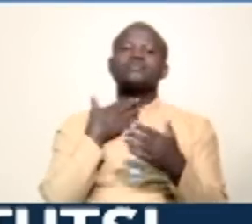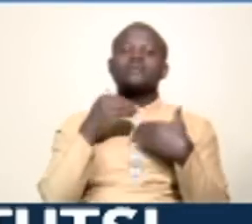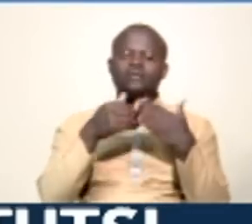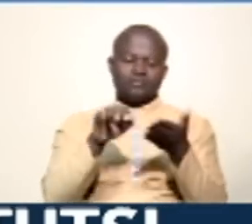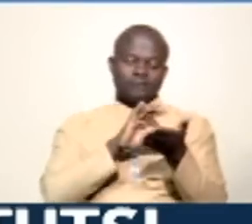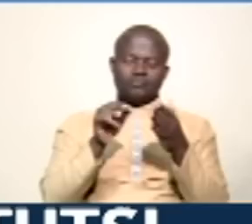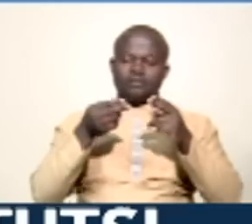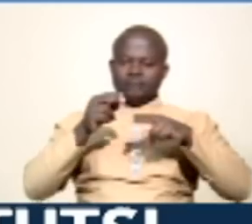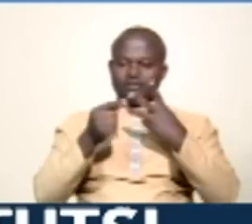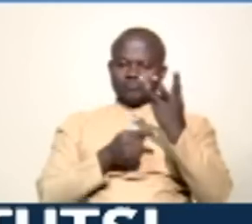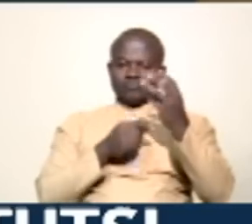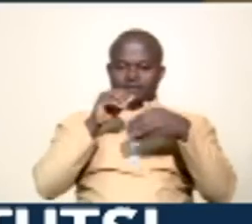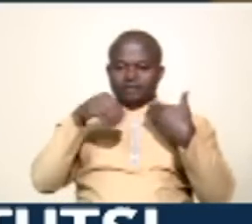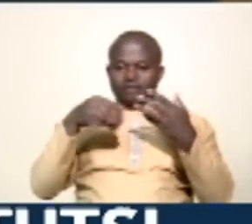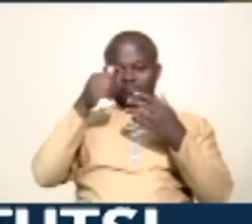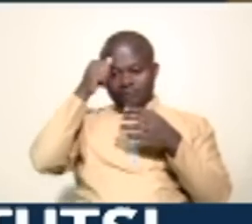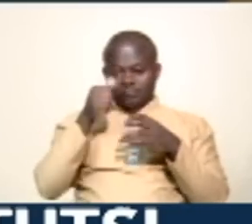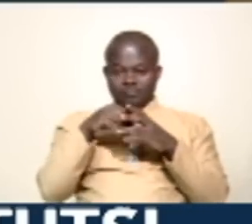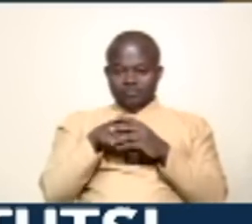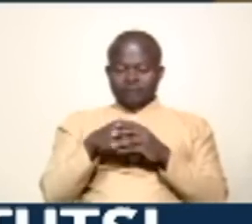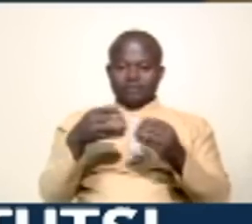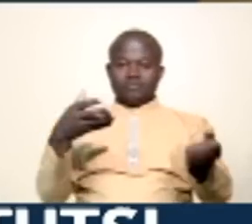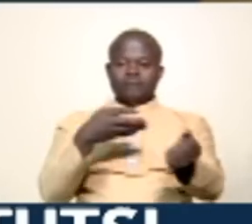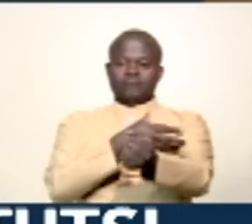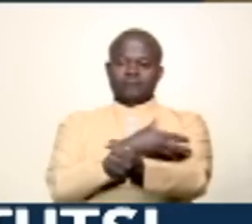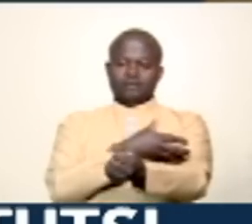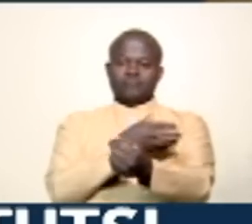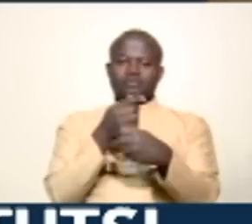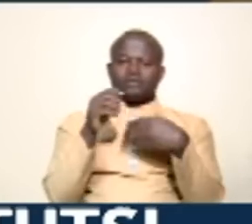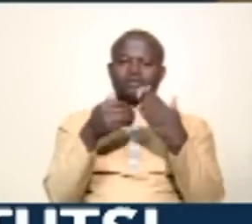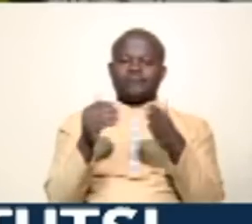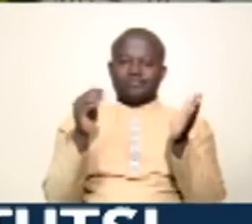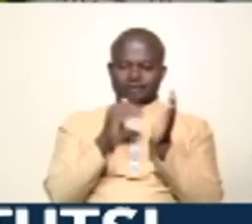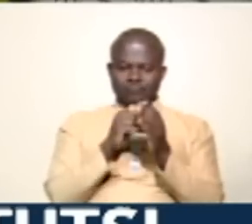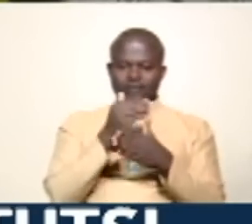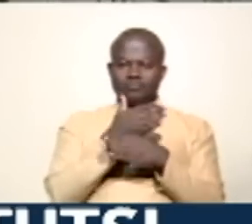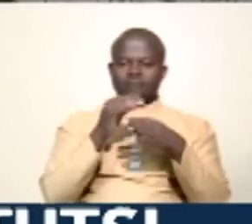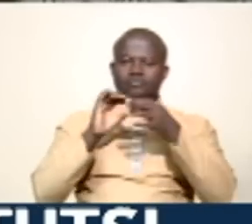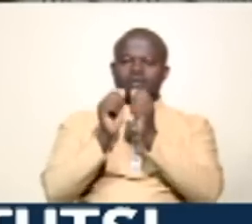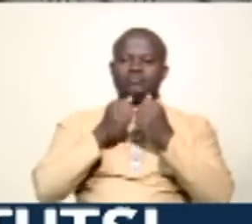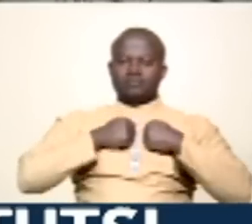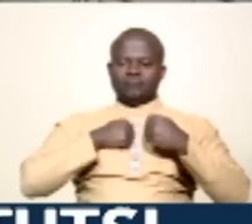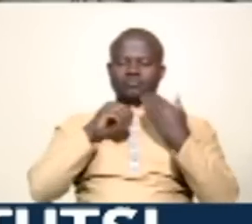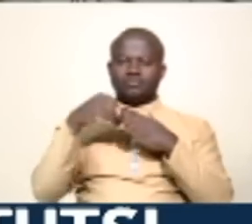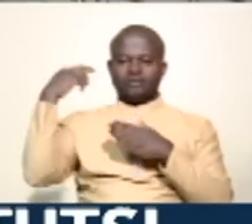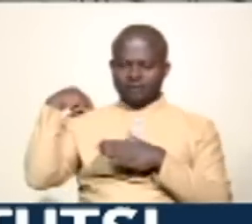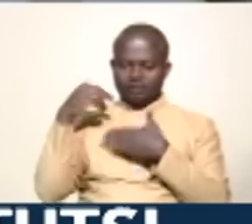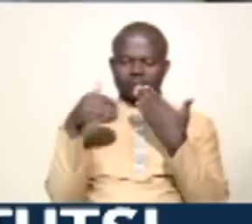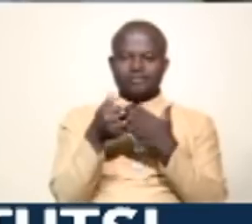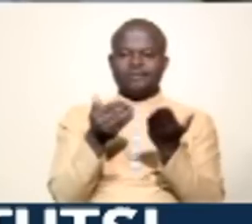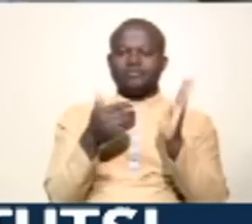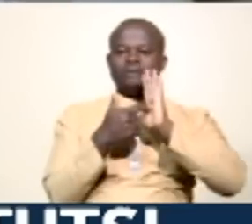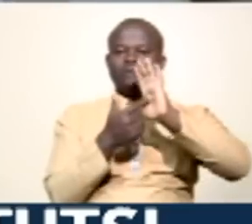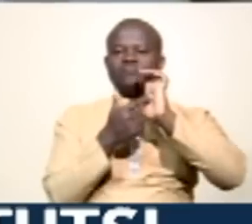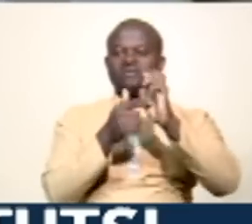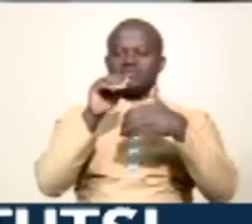kwandika ibyababayeho haba mu buryo bwa gihanga no mu bushobozi. Hagataho kandi Minisiteri y'Ubumwe bw'Abanyarwanda n'Inshingano Mboneragihugu nayo